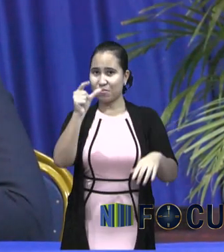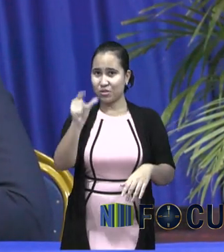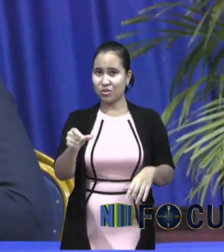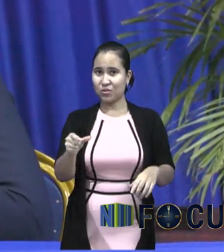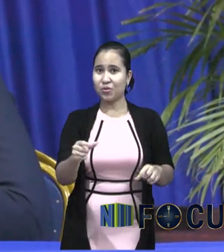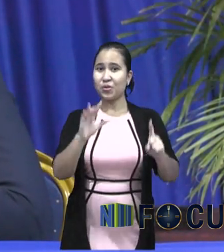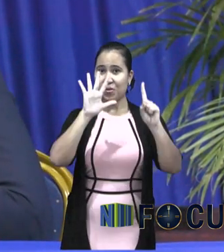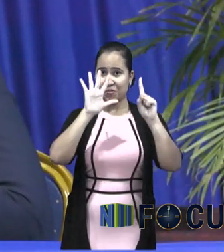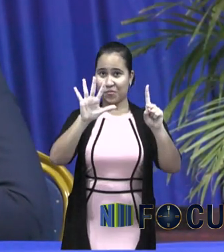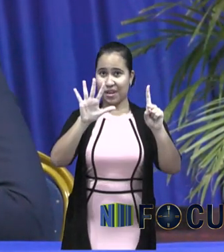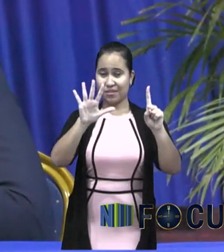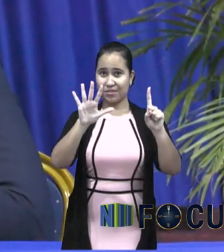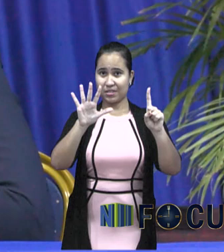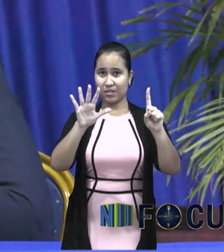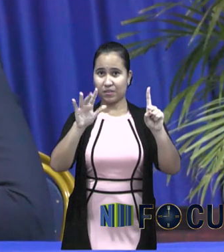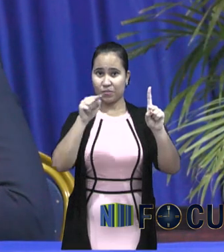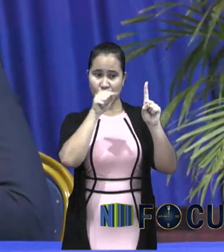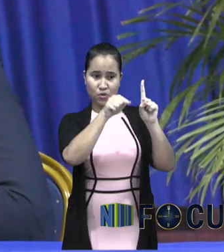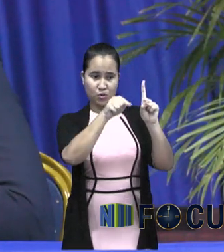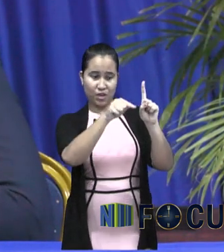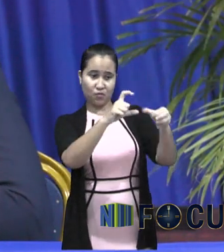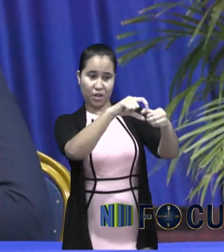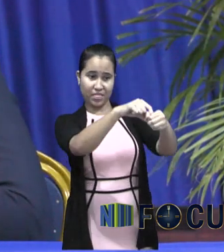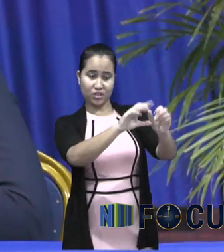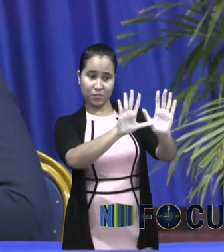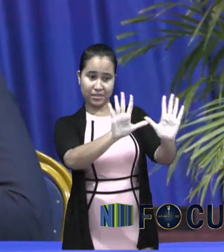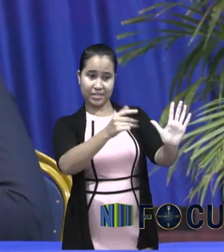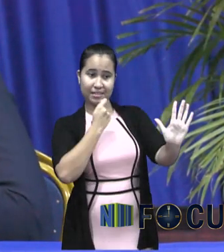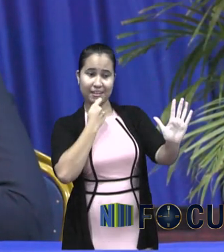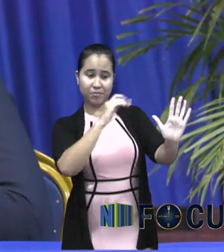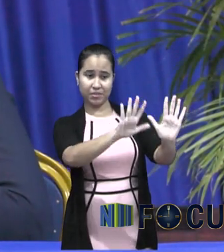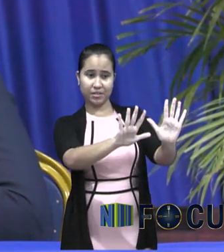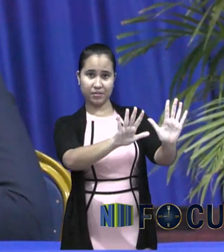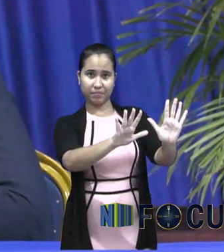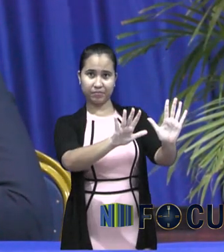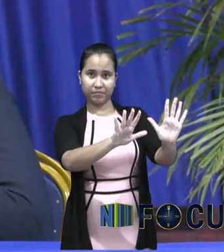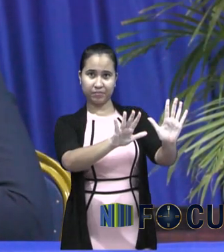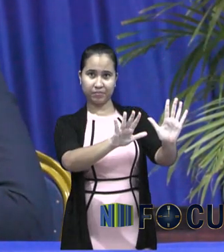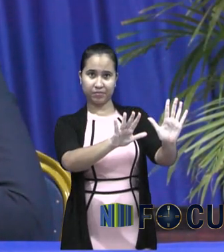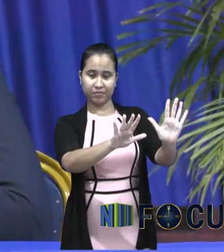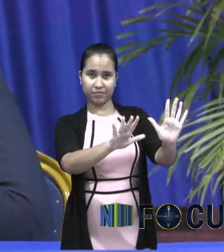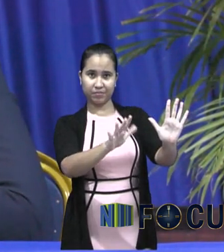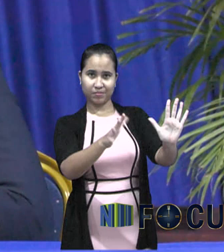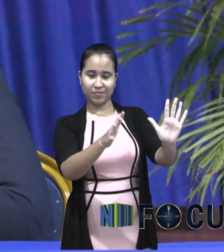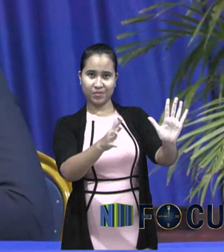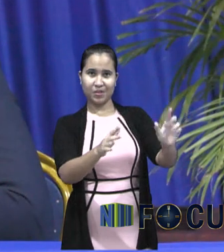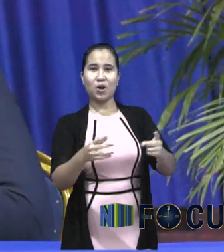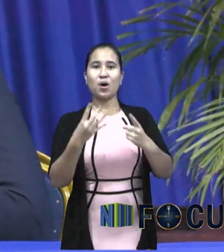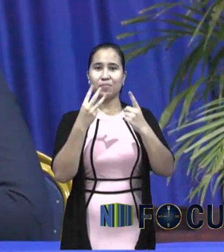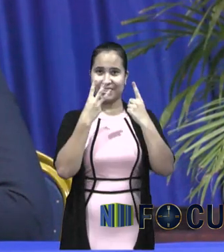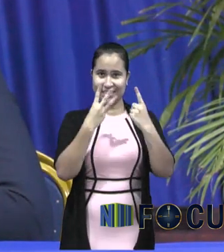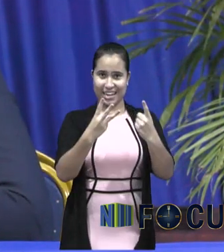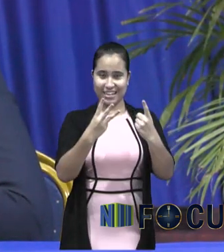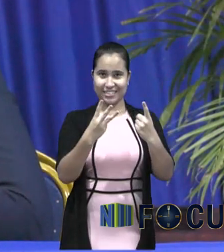u heeft op 10 contact gehad. Ik wil het niet zo ver nemen, want mijn mensen zijn niet zo traag. Dus laten we zeggen op 13.